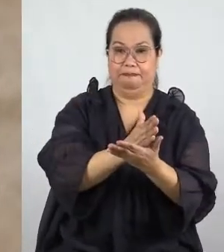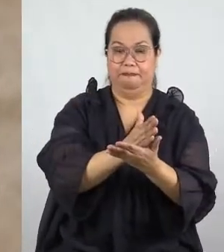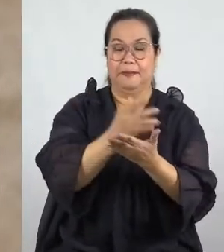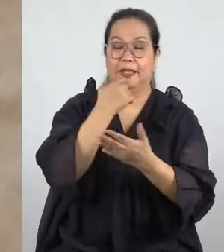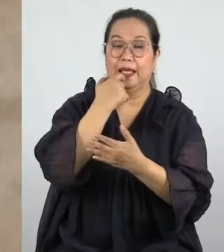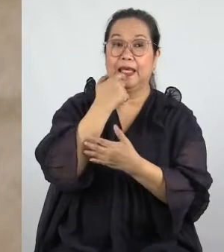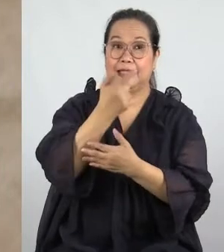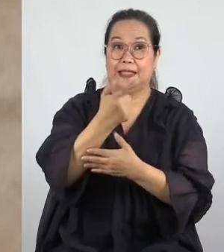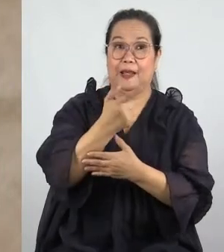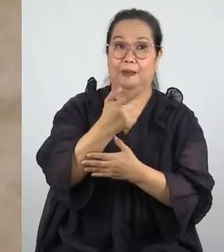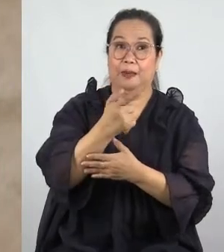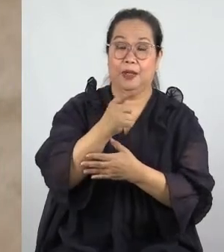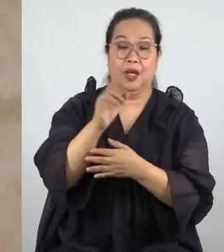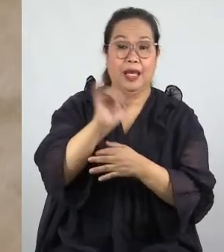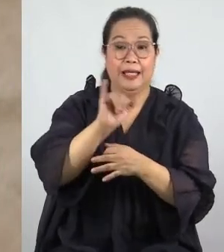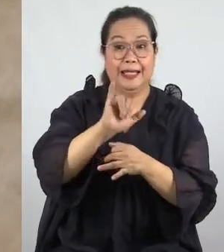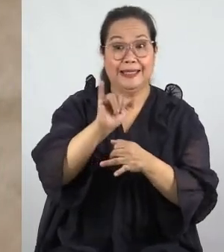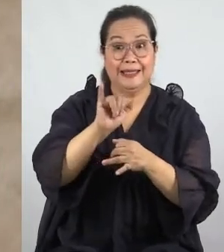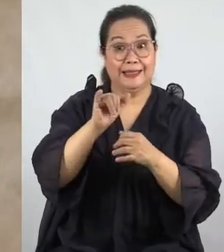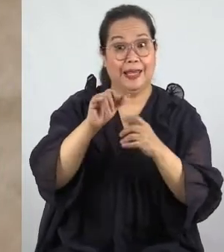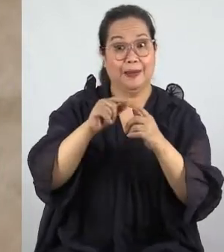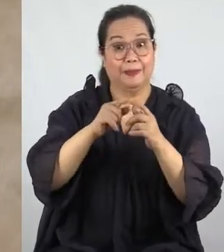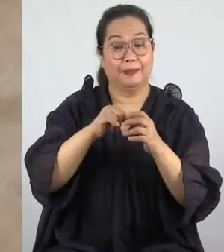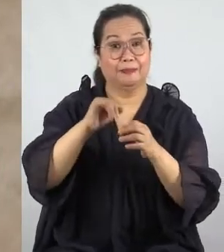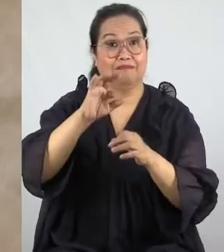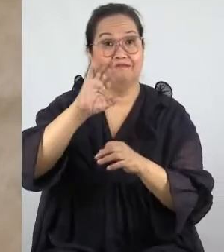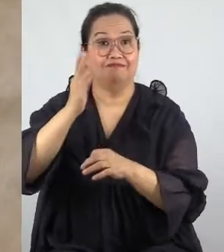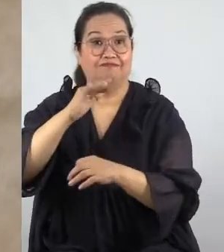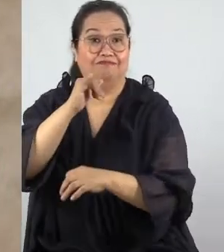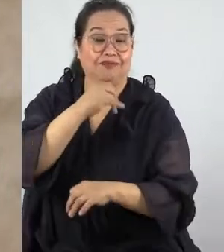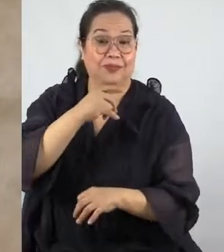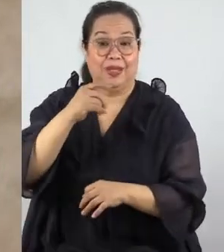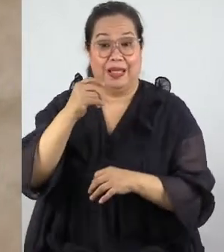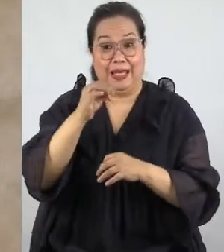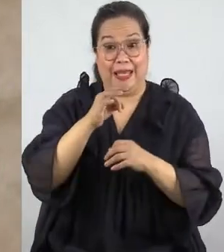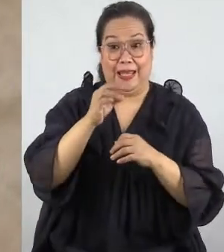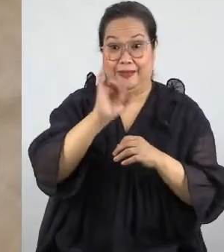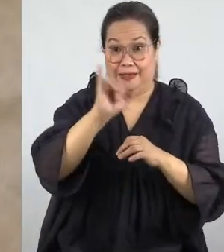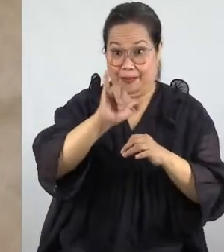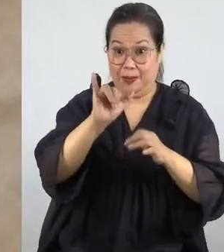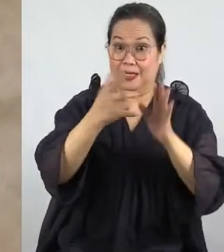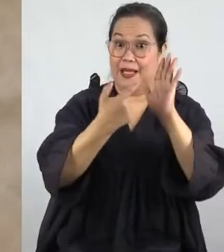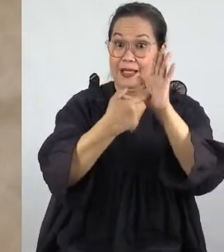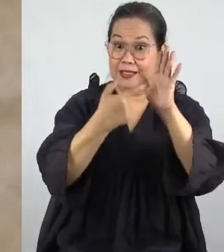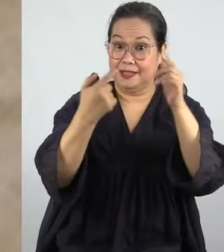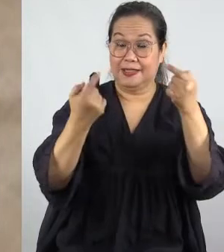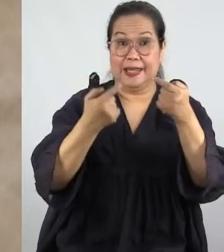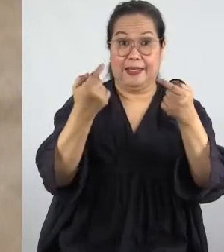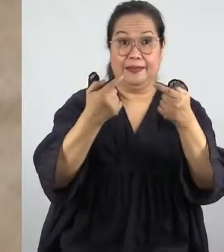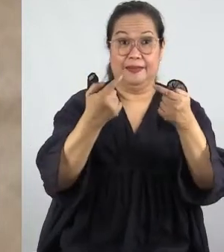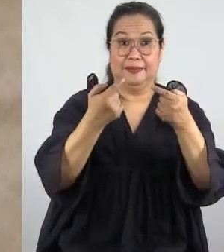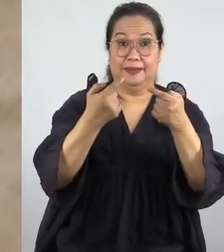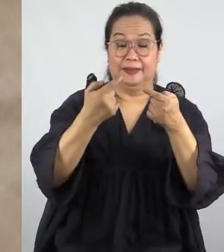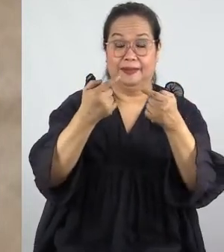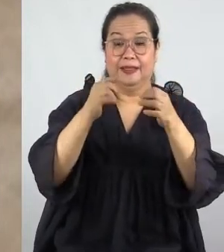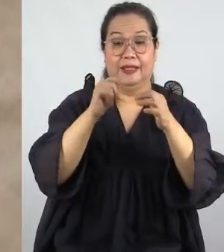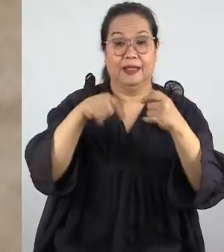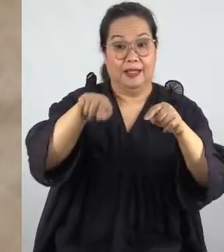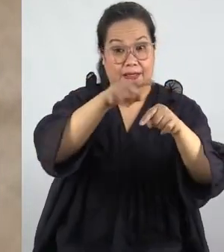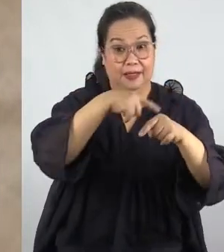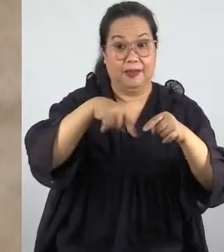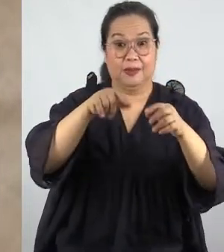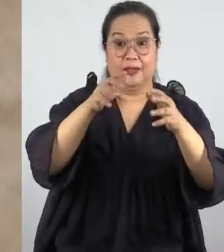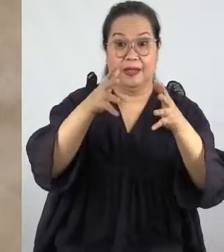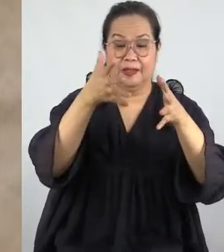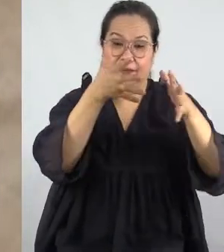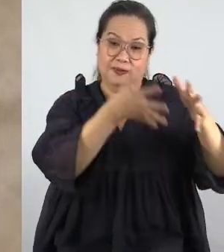teksto. Hindi ka pareho nito nung sin. Sabi nung ating teksto, "Let us also